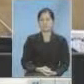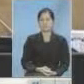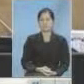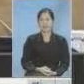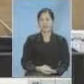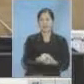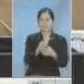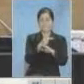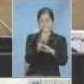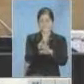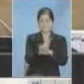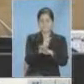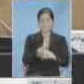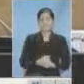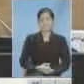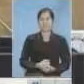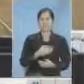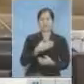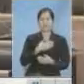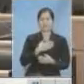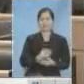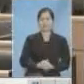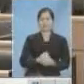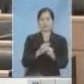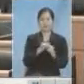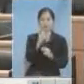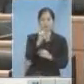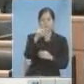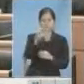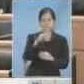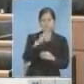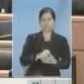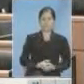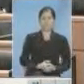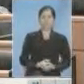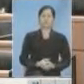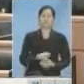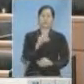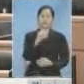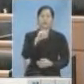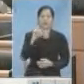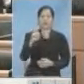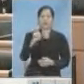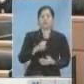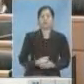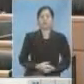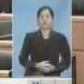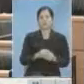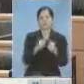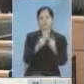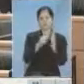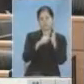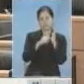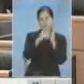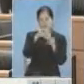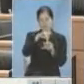กับเรียนท่านประธานสภาที่เคารพผมสัมพันธ์ตั้งเบญจผลสมาชิกสภาผู้แทนราษฎรจังหวัดสุโขทัย